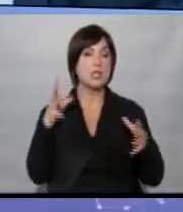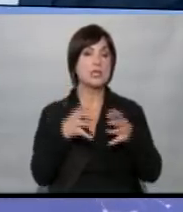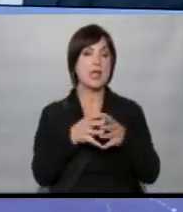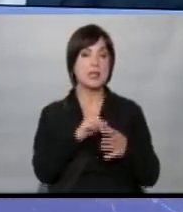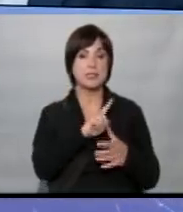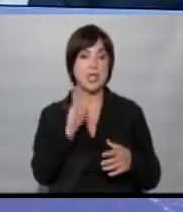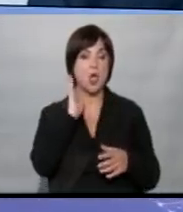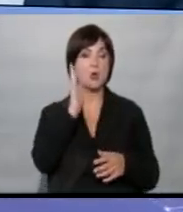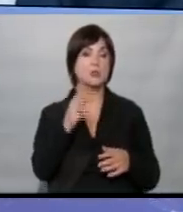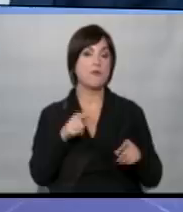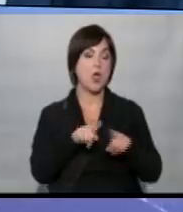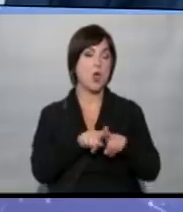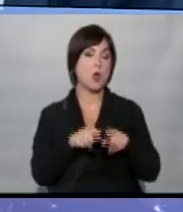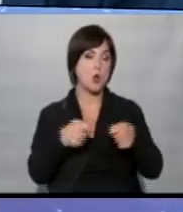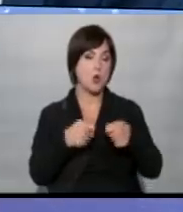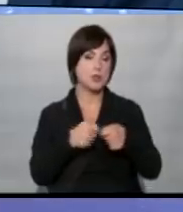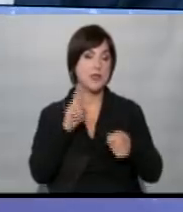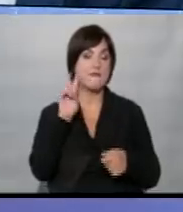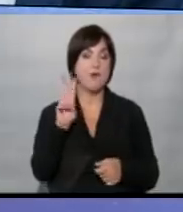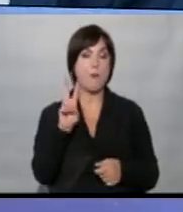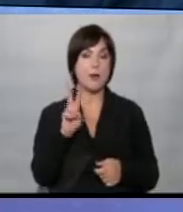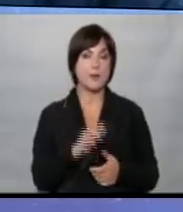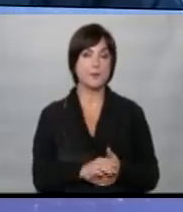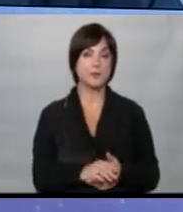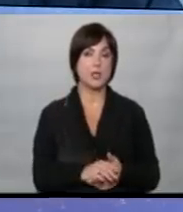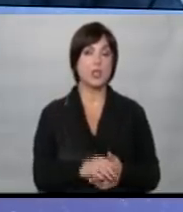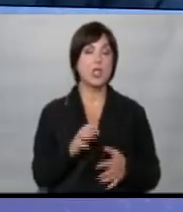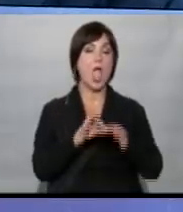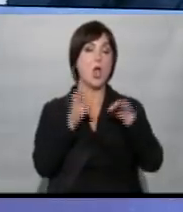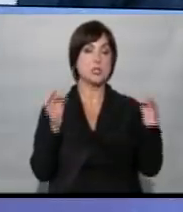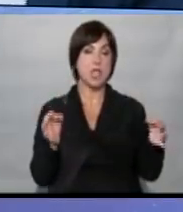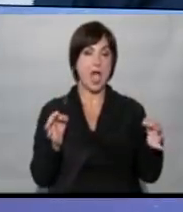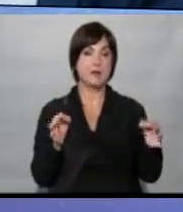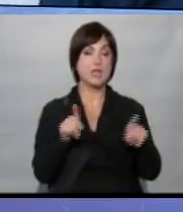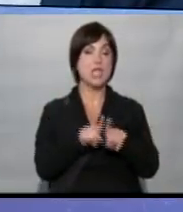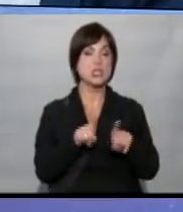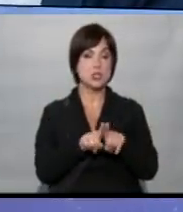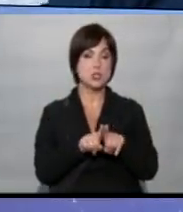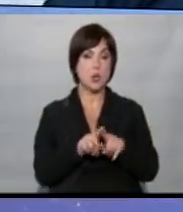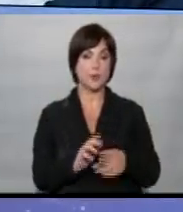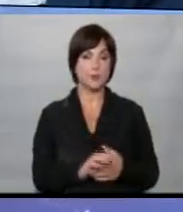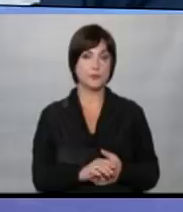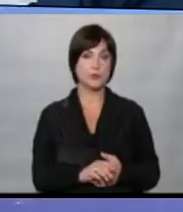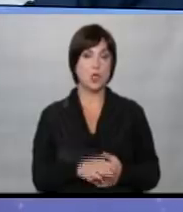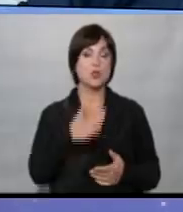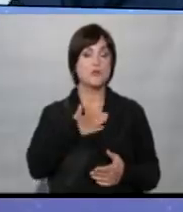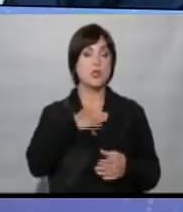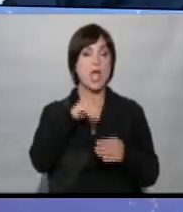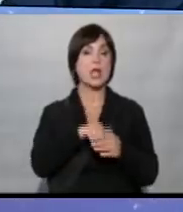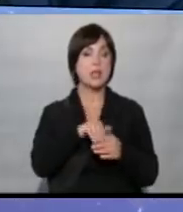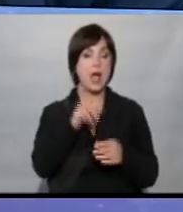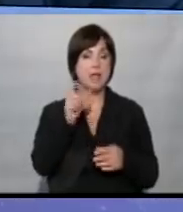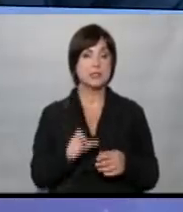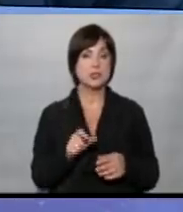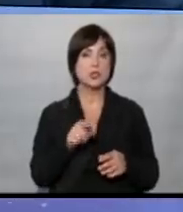не отиде у коалиција со ВМРО ДПМНЕ и од јавноста исто така, од своите гласачи, и